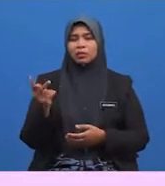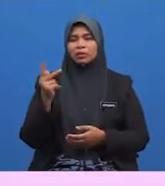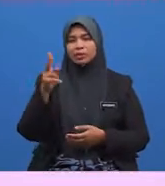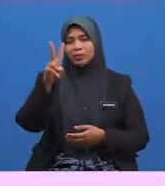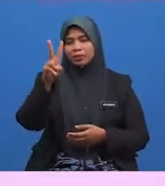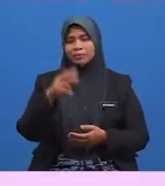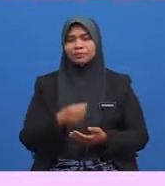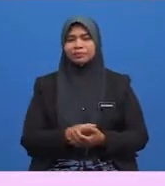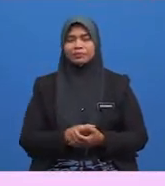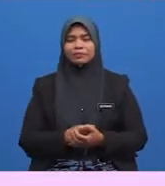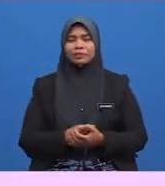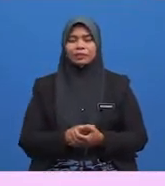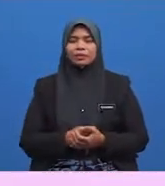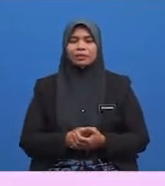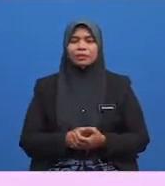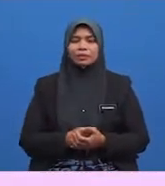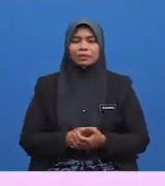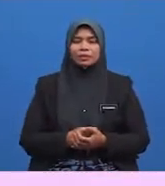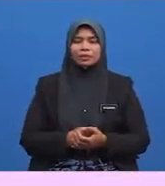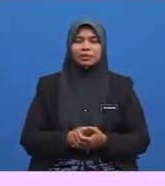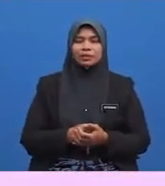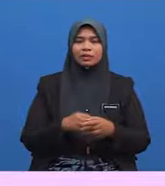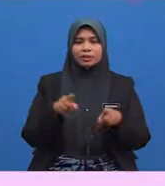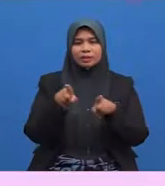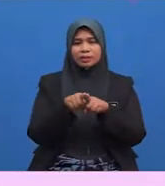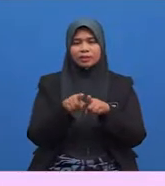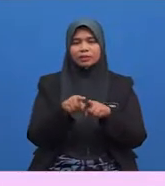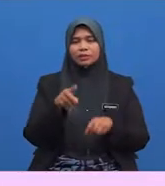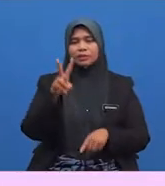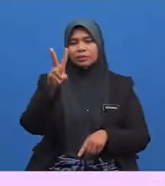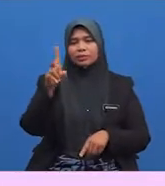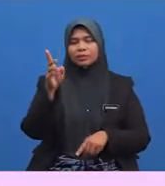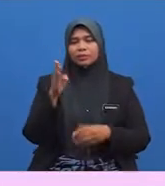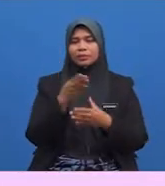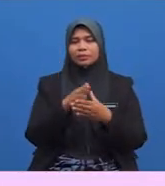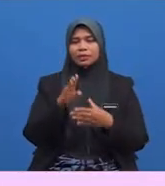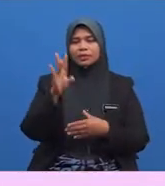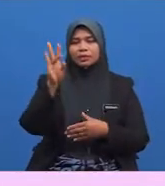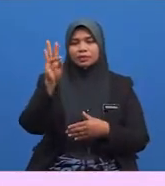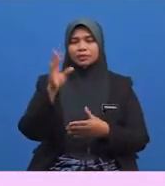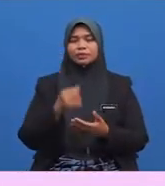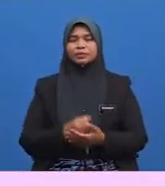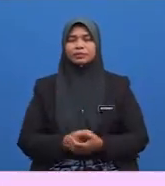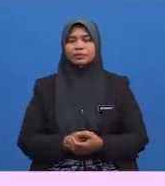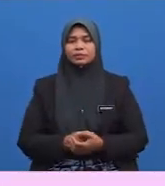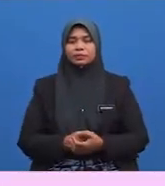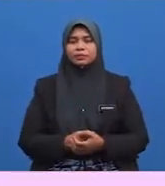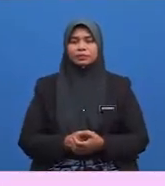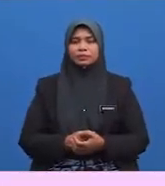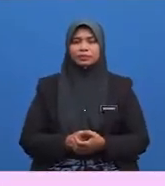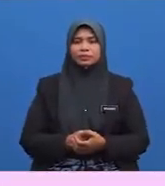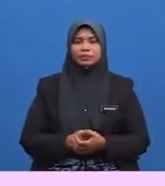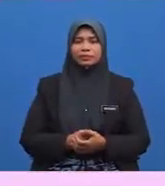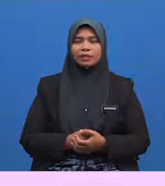Memandangkan soalan memberikan nilai diameter, maka anda boleh terus memasukkan